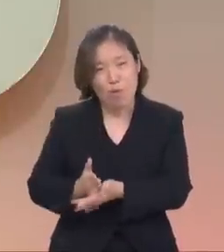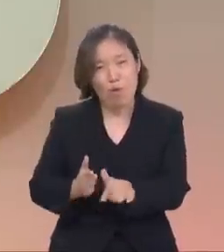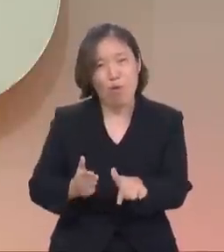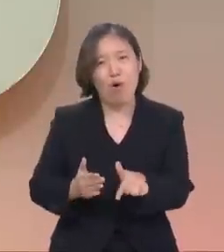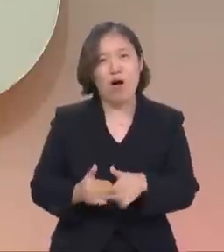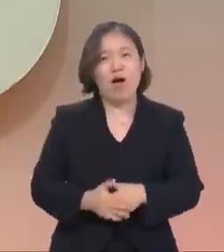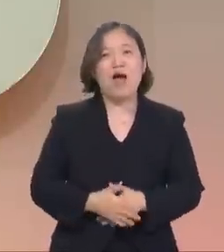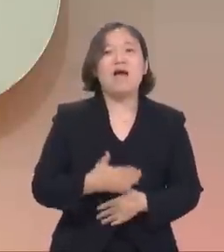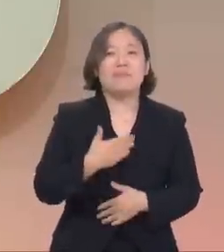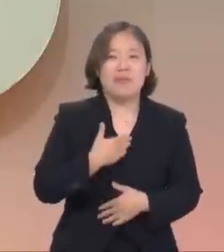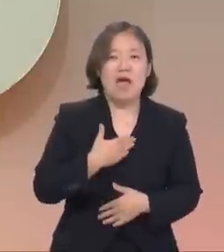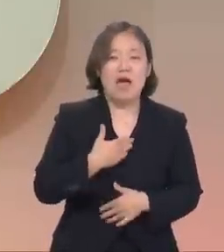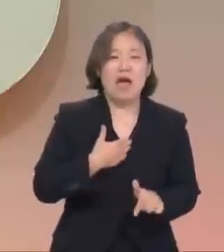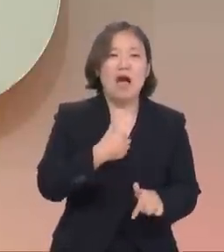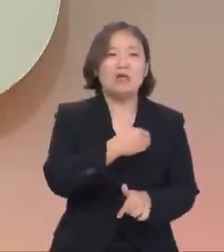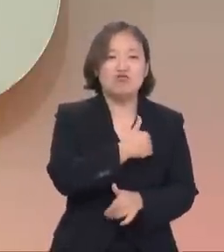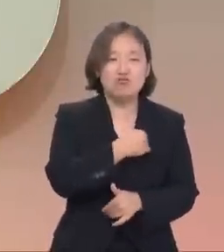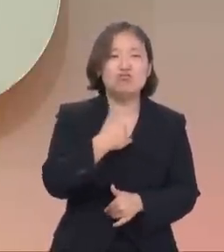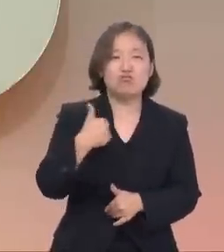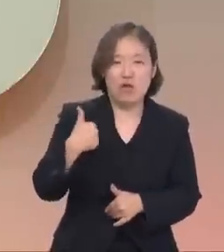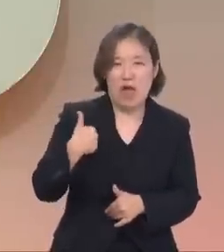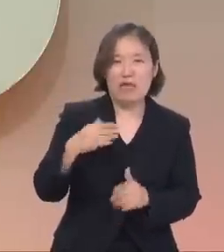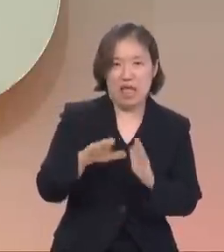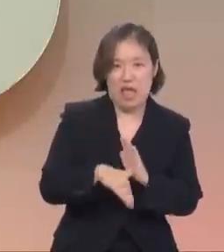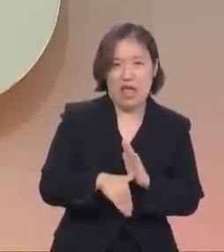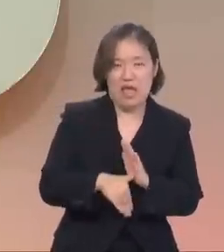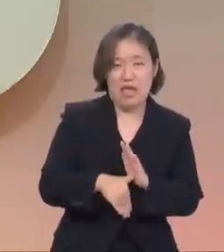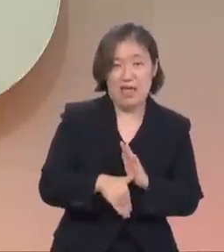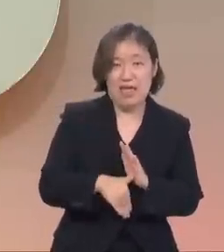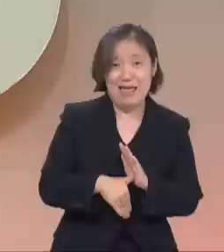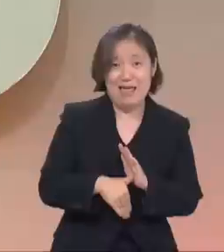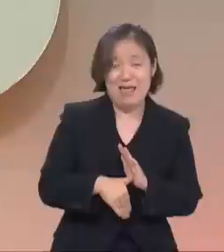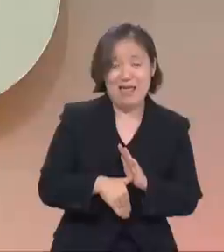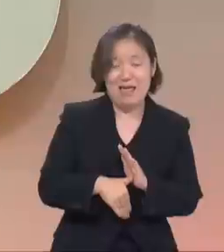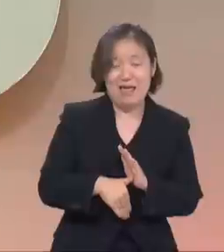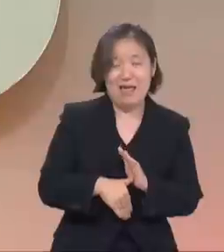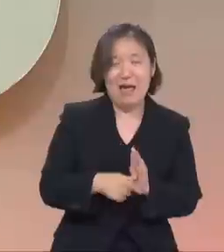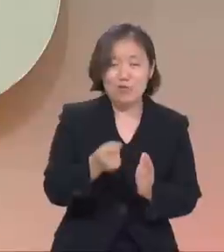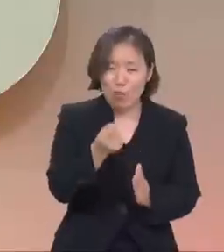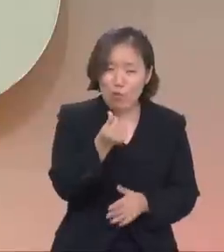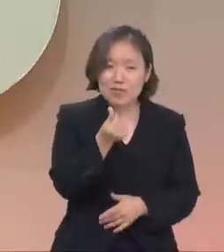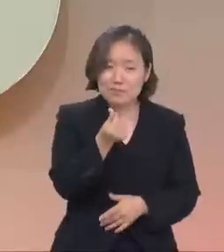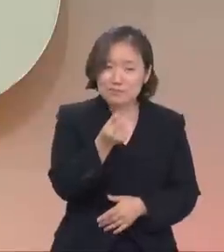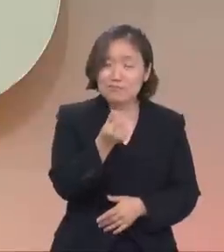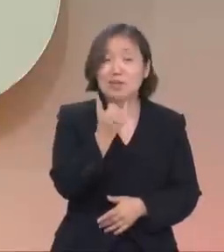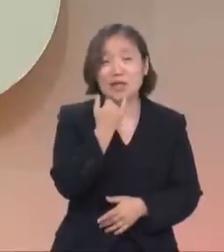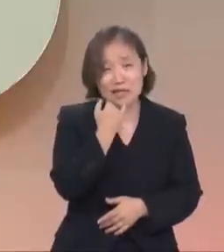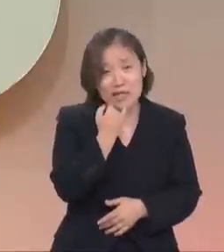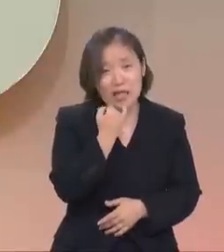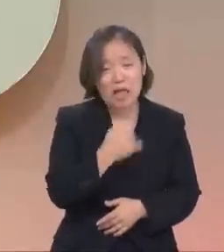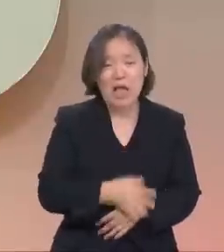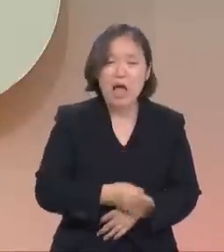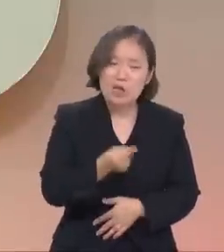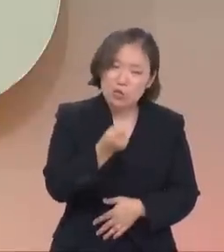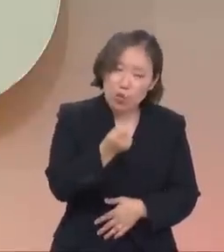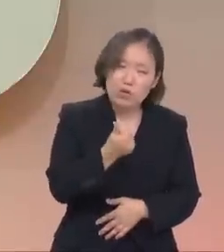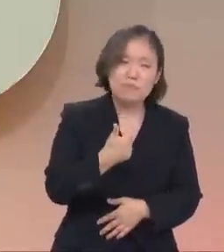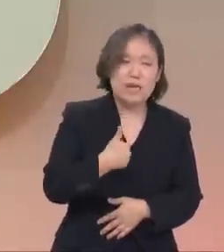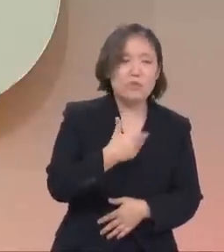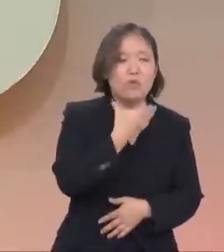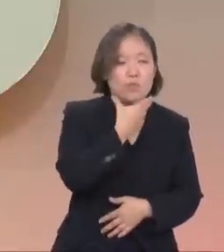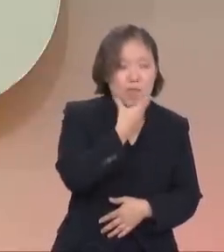무리하지 마시고 내 현평 거 딱 내 능력껏 조금이라도 볶아